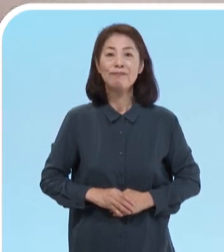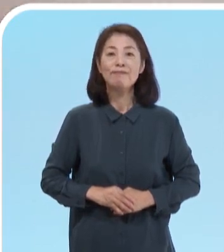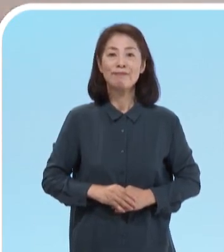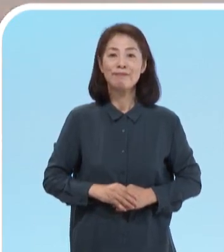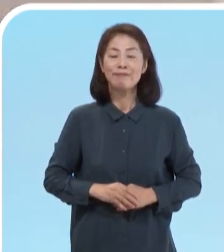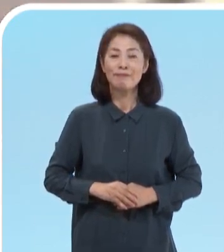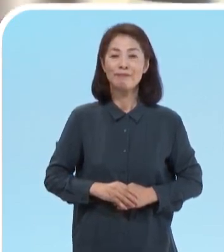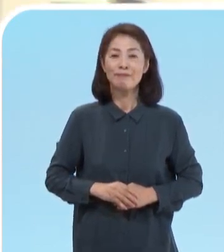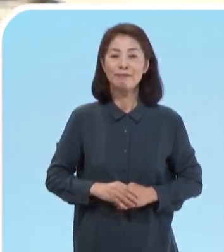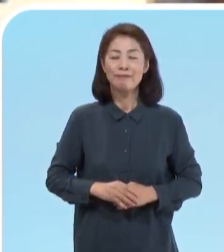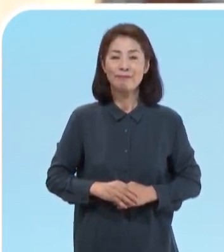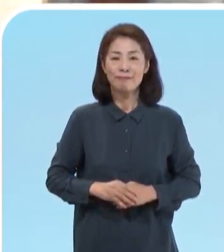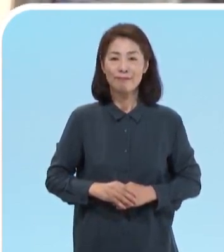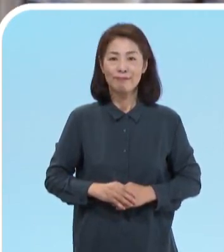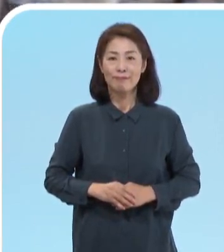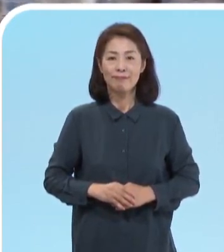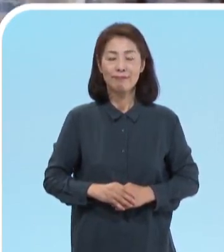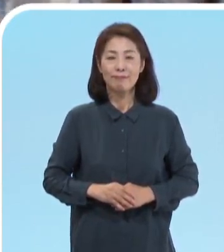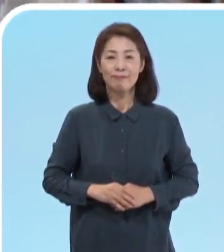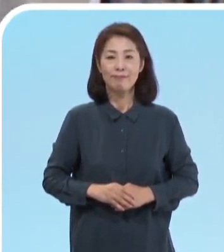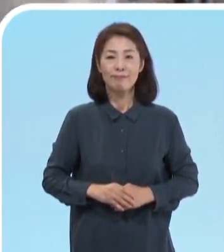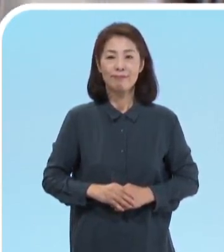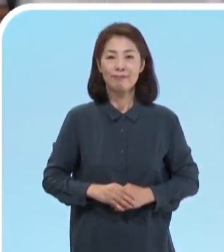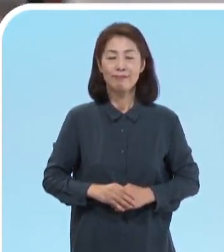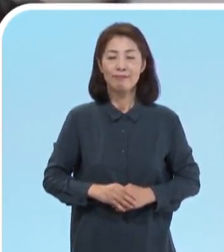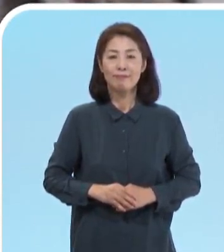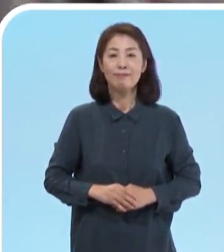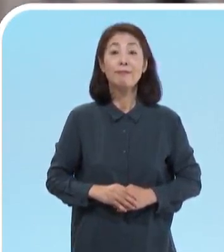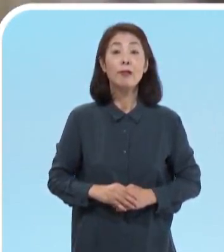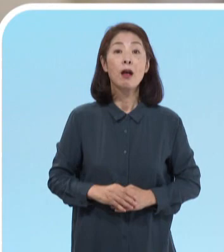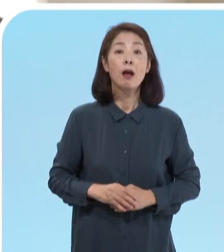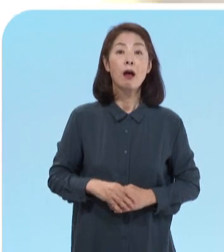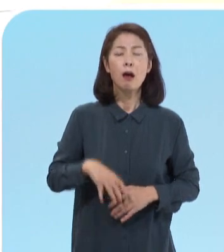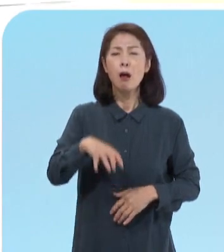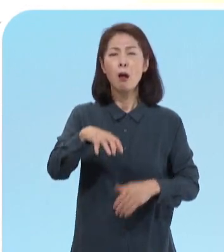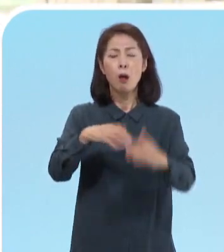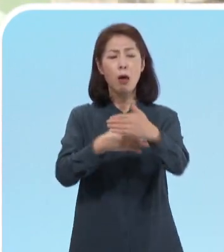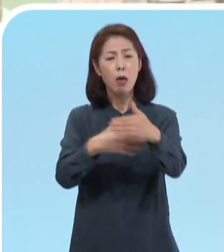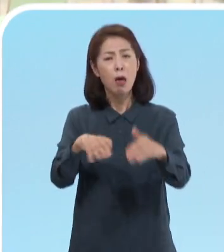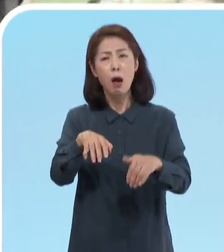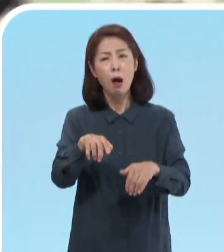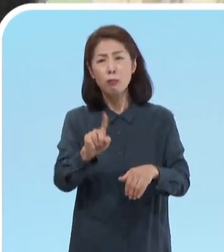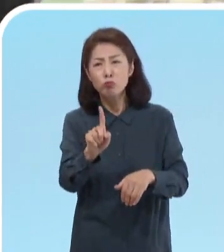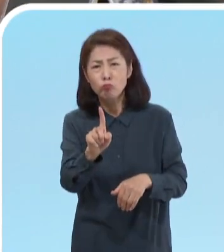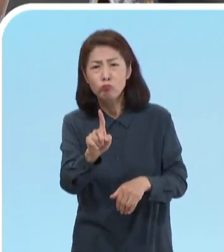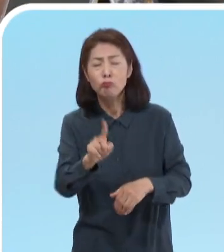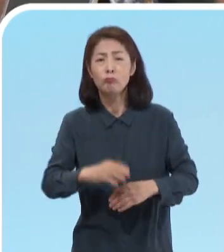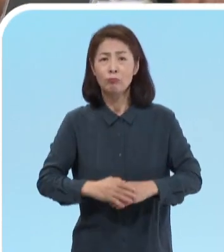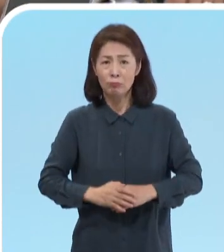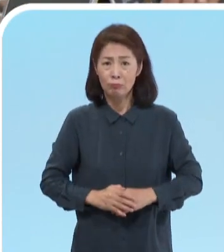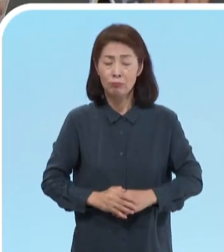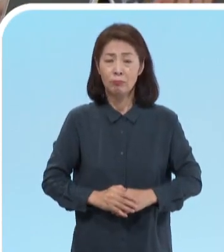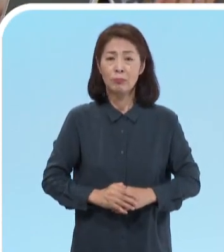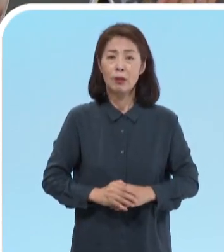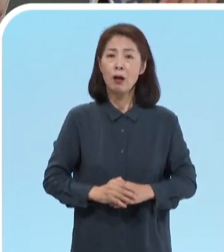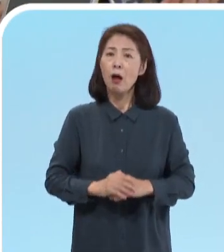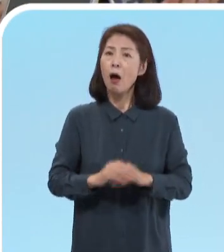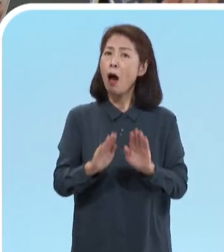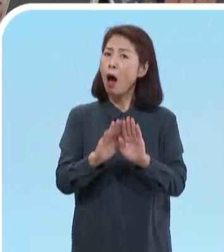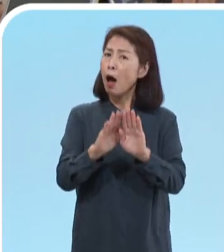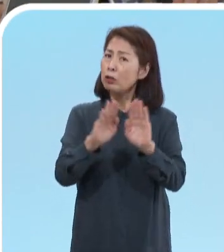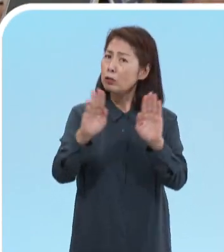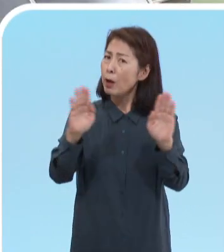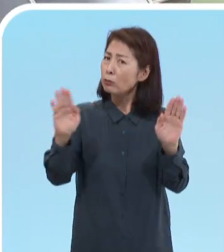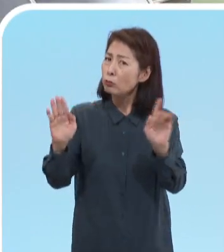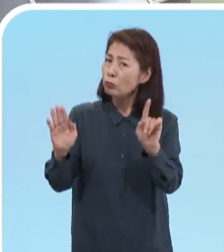大急ぎで清水さんが案内したのは、ここは何のお部屋 なんですか。ここは一体何が今から